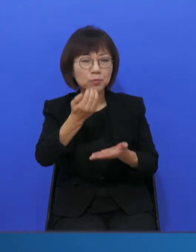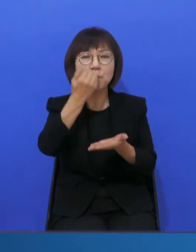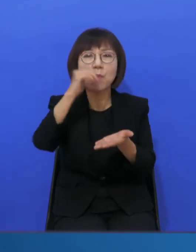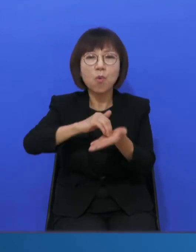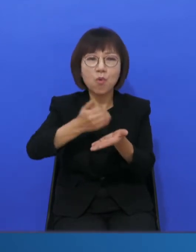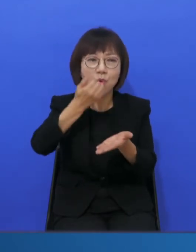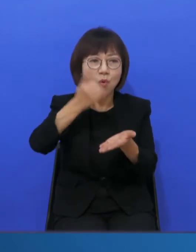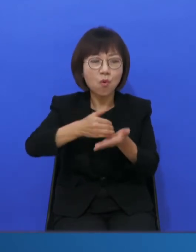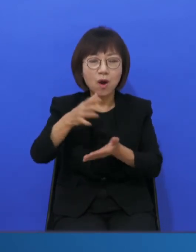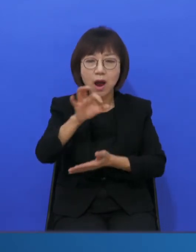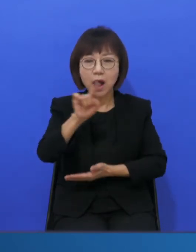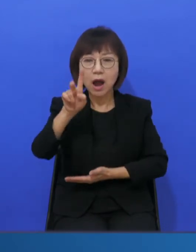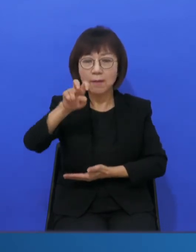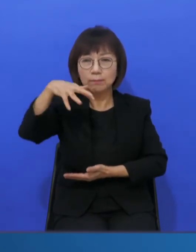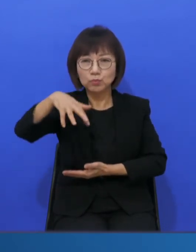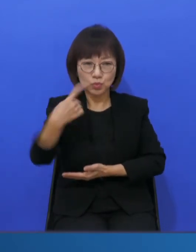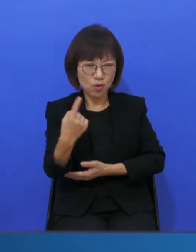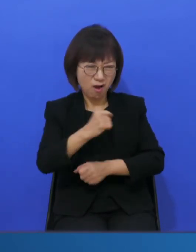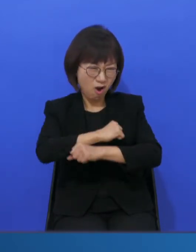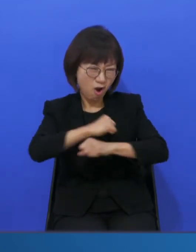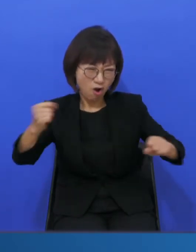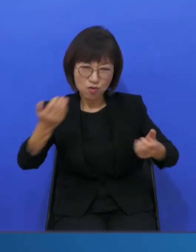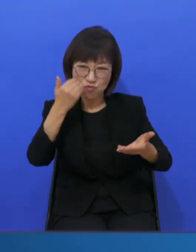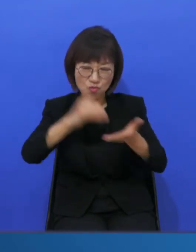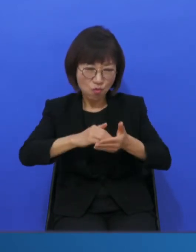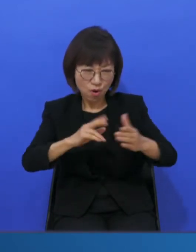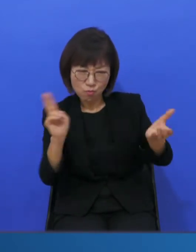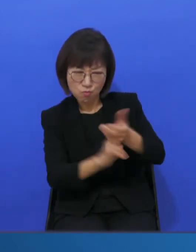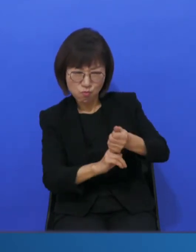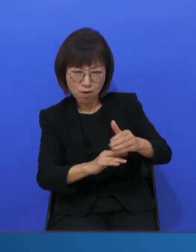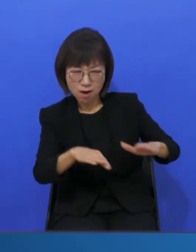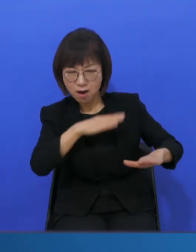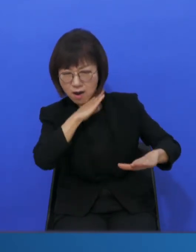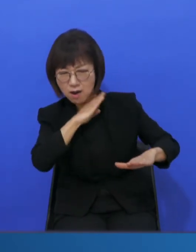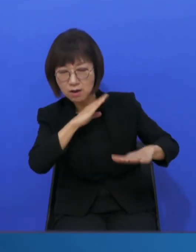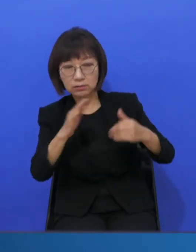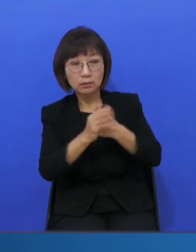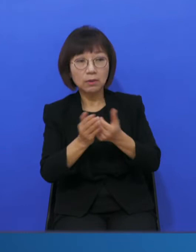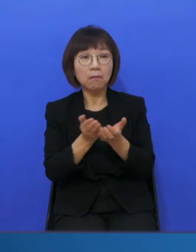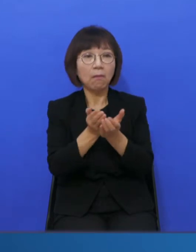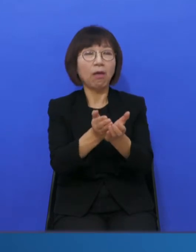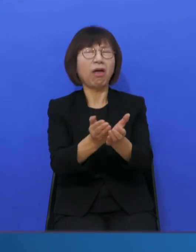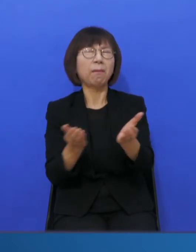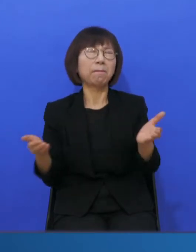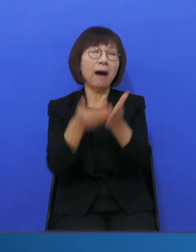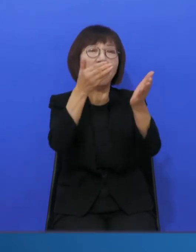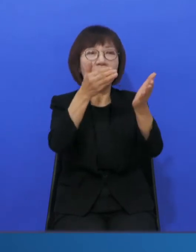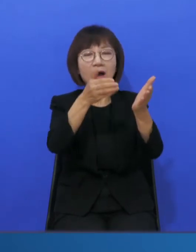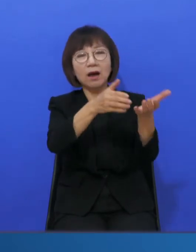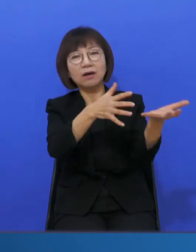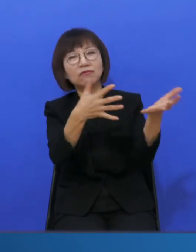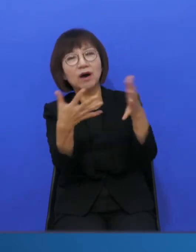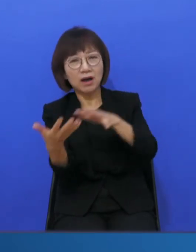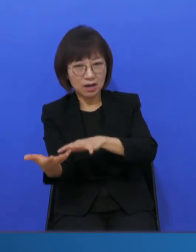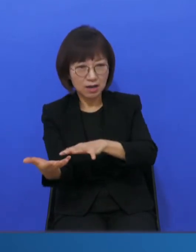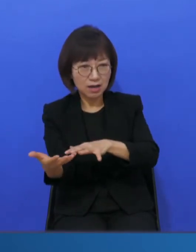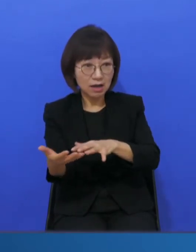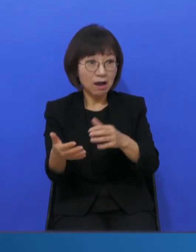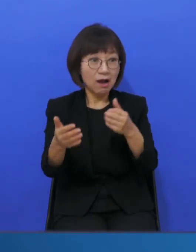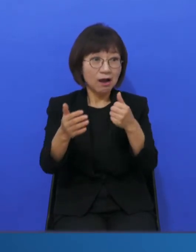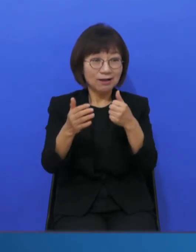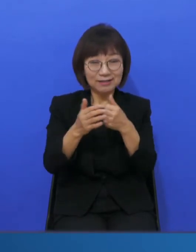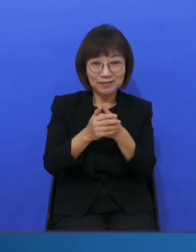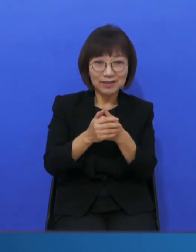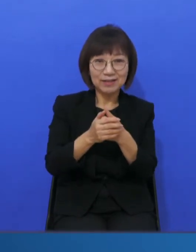때문에 그 바다면 다 죽잖아요. Why? Because there's dangerous reefs or dangerous area around us. So it's saying, be careful. 그 낮에 보면 등대가 빨간 것도